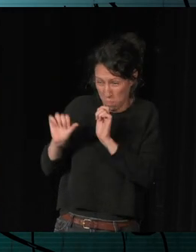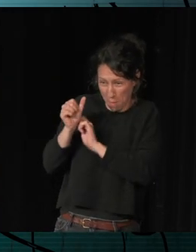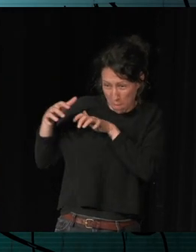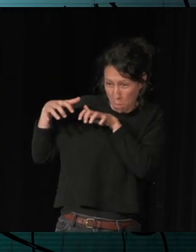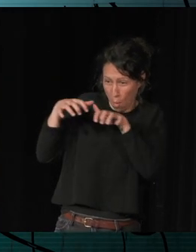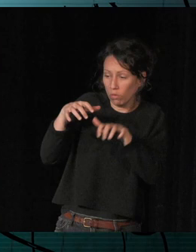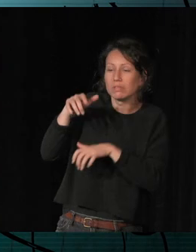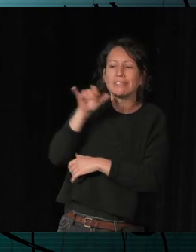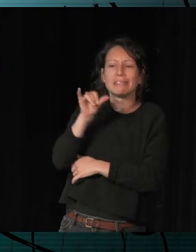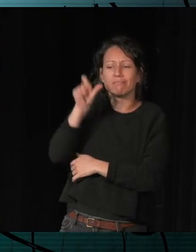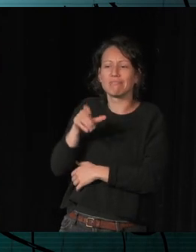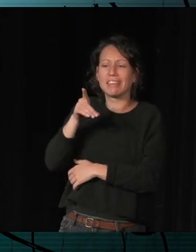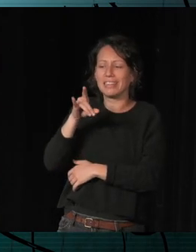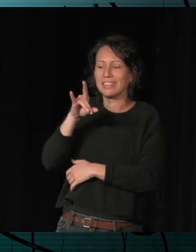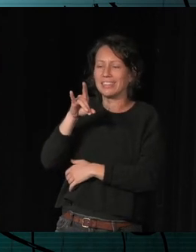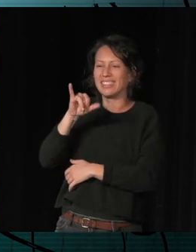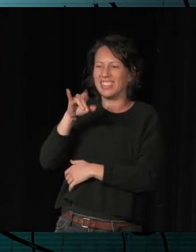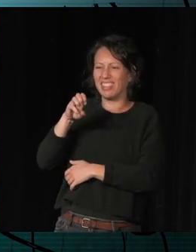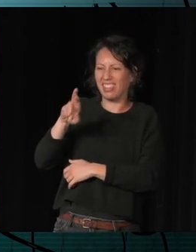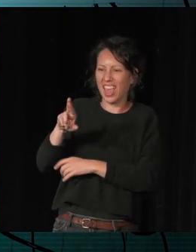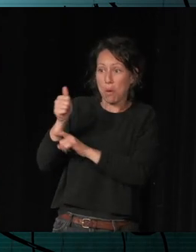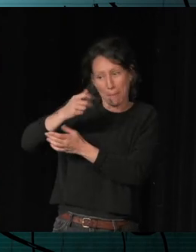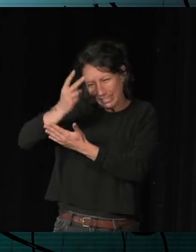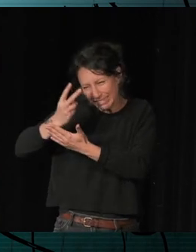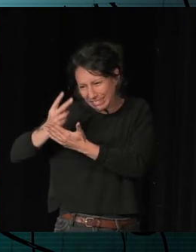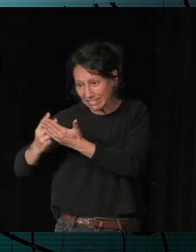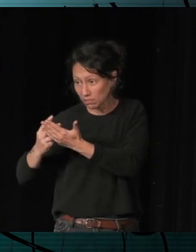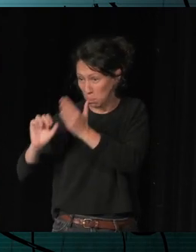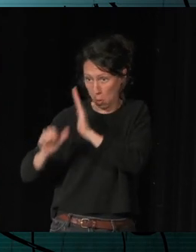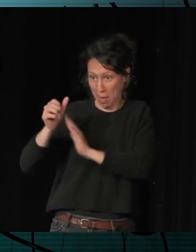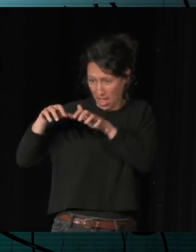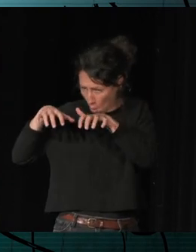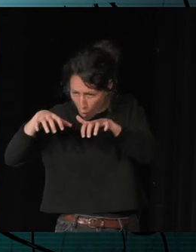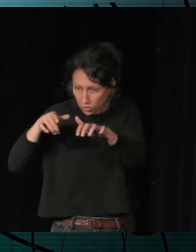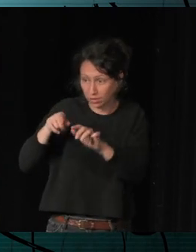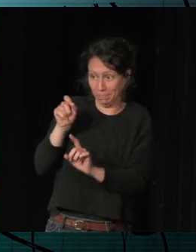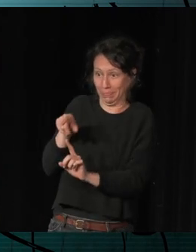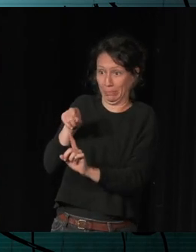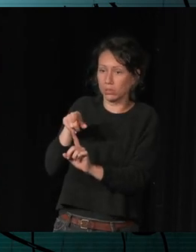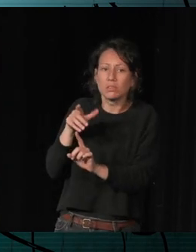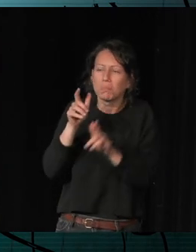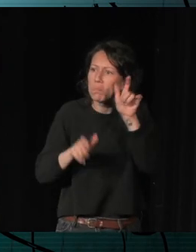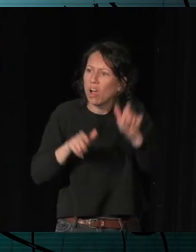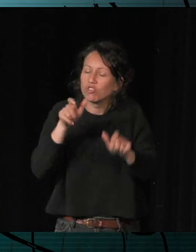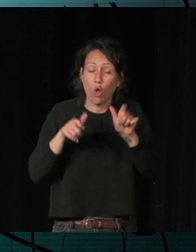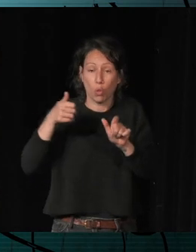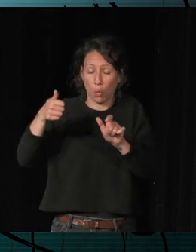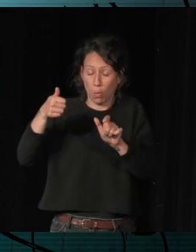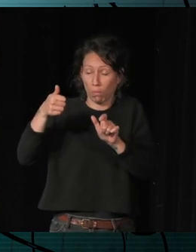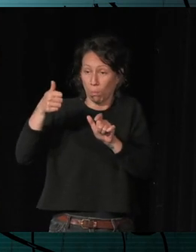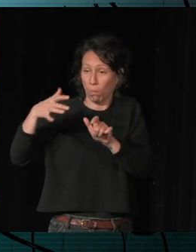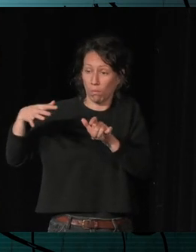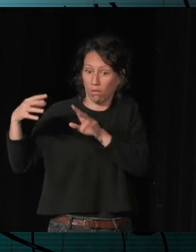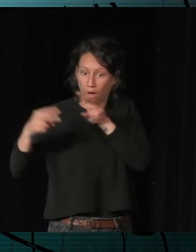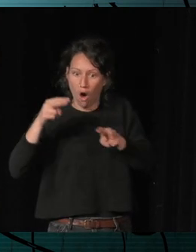dessiné dans le jeu et pour nous c'était le poulet zombie et en fait plein de gens pensent que c'est un monstre de je sais pas quoi il y en a certains qui ont même trouvé des origines dans